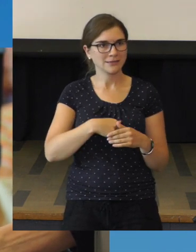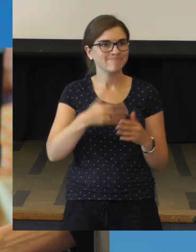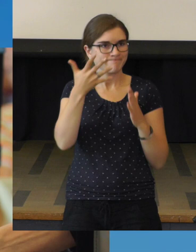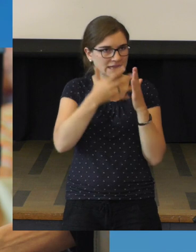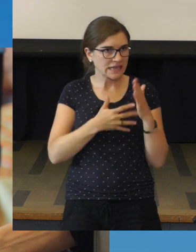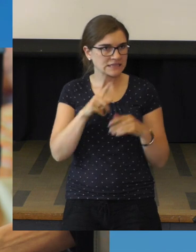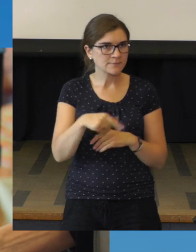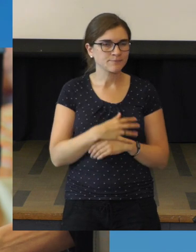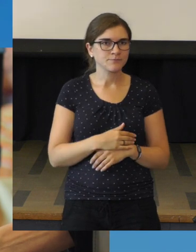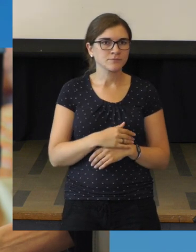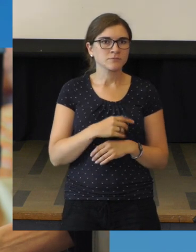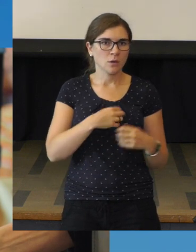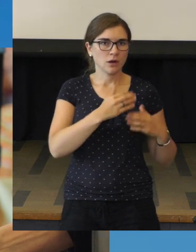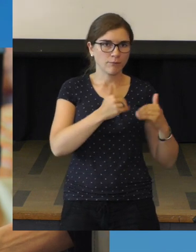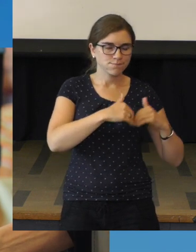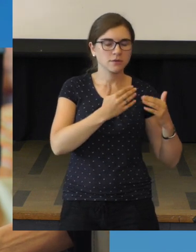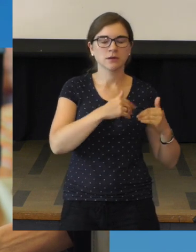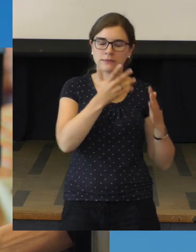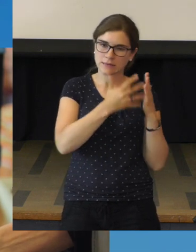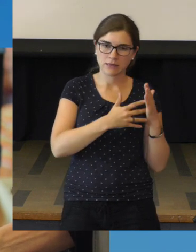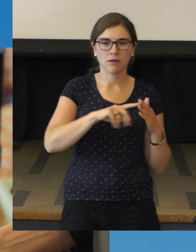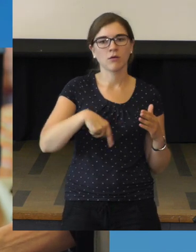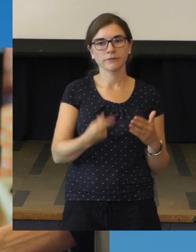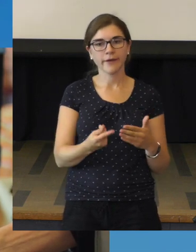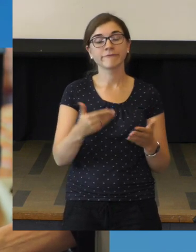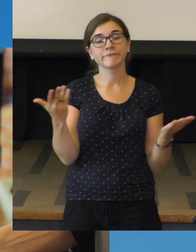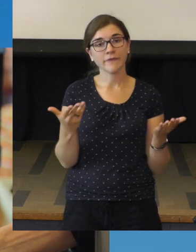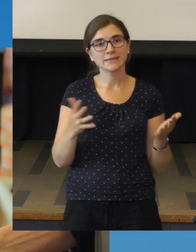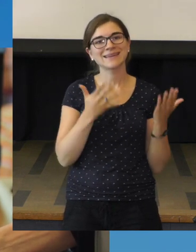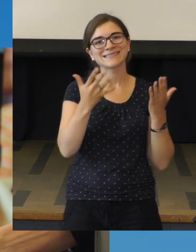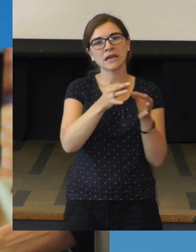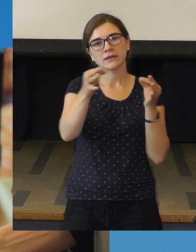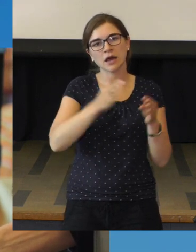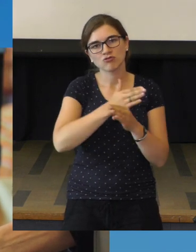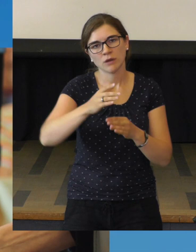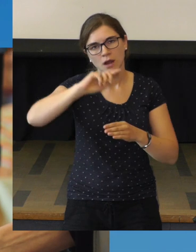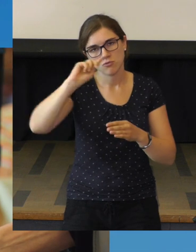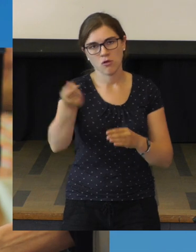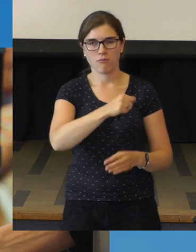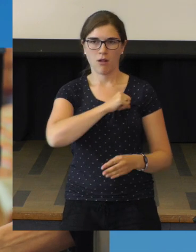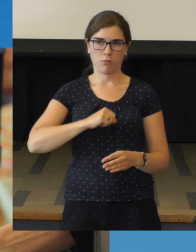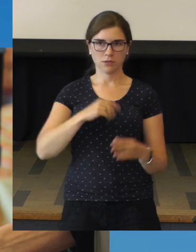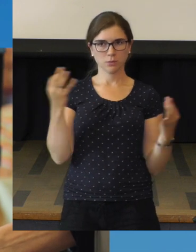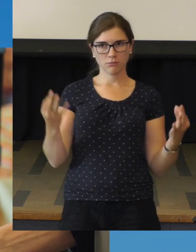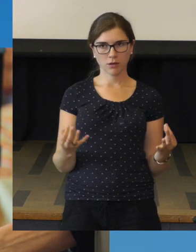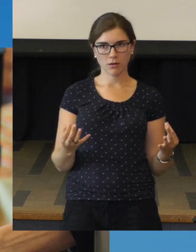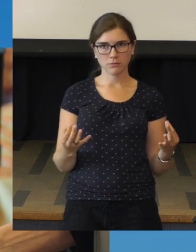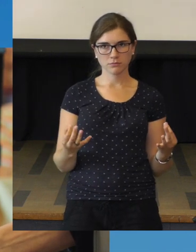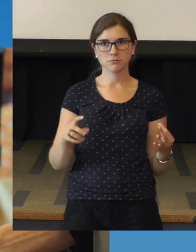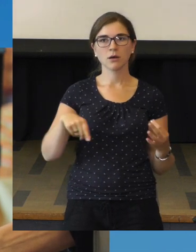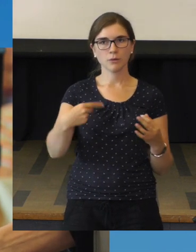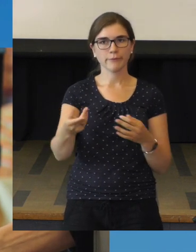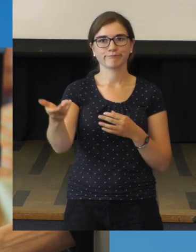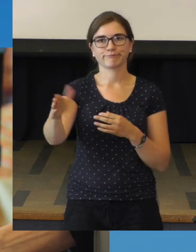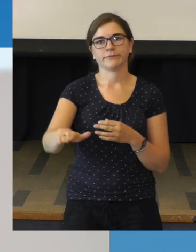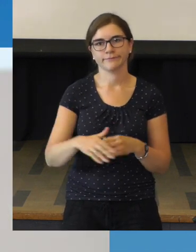war, es musste nun noch eine zweite Operation 10 Tage später erfolgen, die er dann nicht mehr